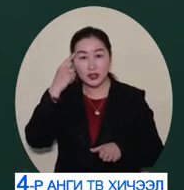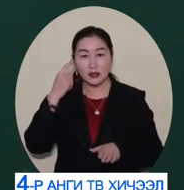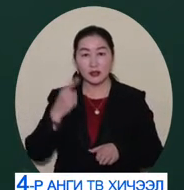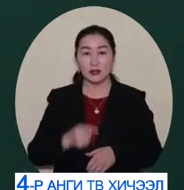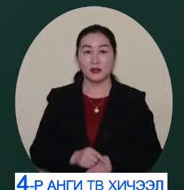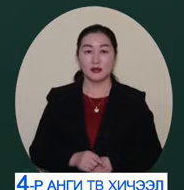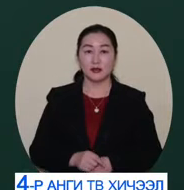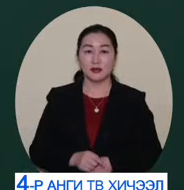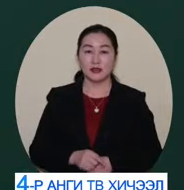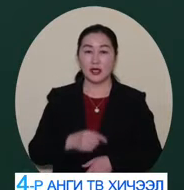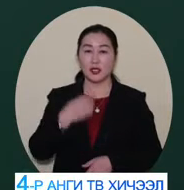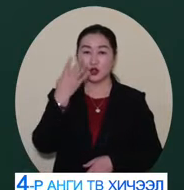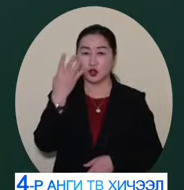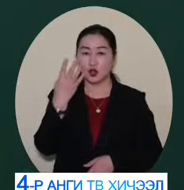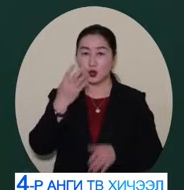4 6 24